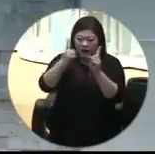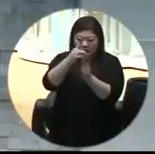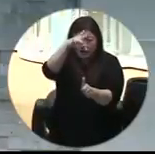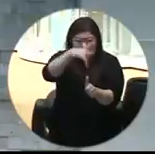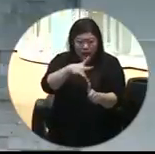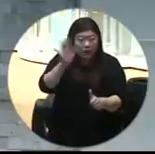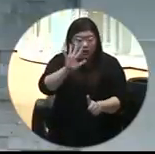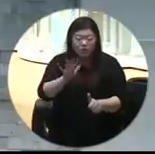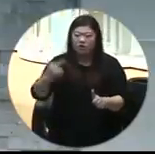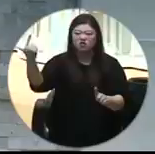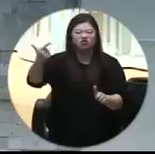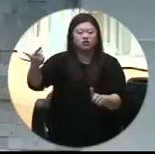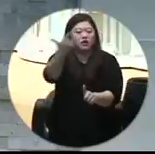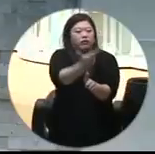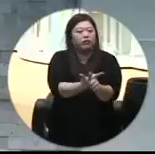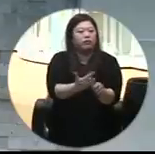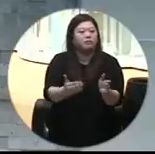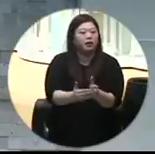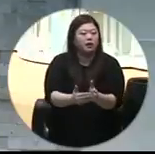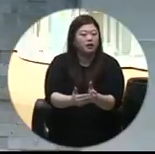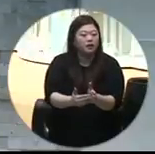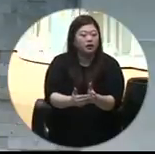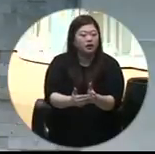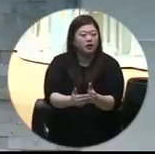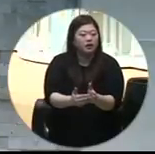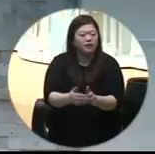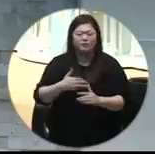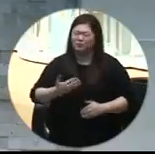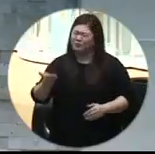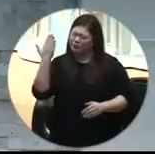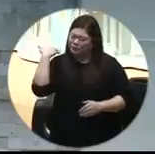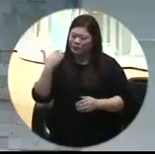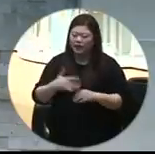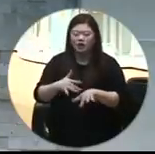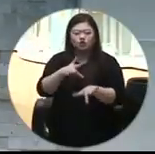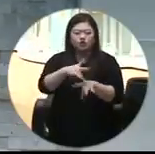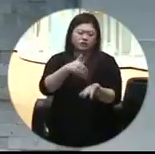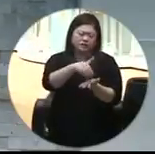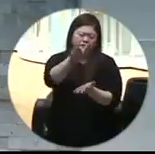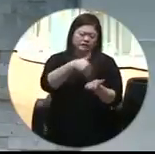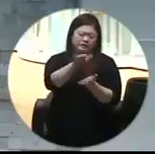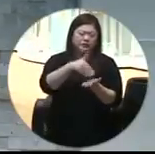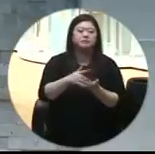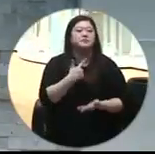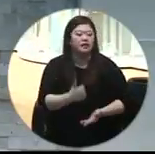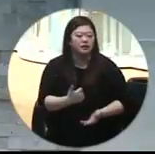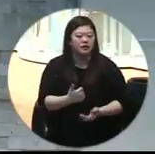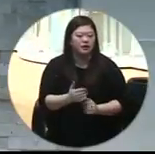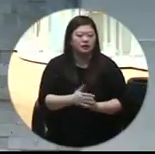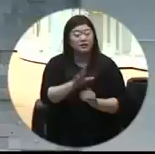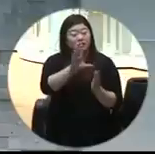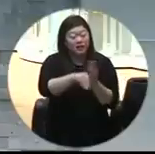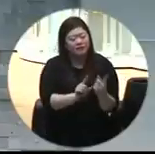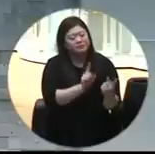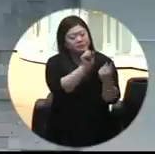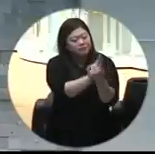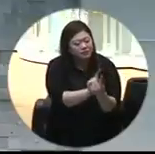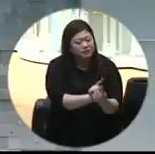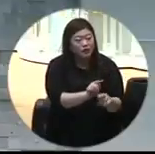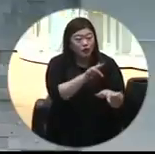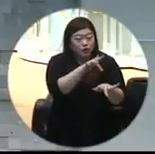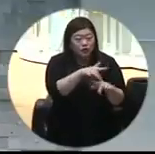사람마다요. 제가 귀신을 많이 쫓아봤는데 길 쫓으면 한 마리 있는 사람 별로 없어요. 한 마리, 두 마리 뭐 이런